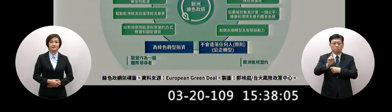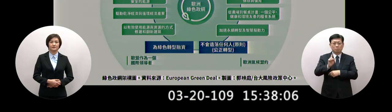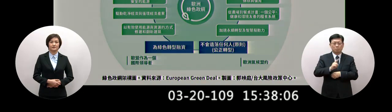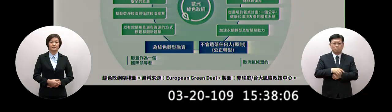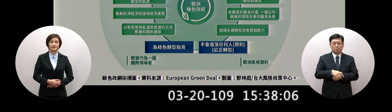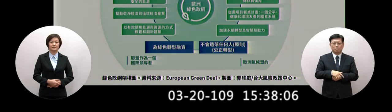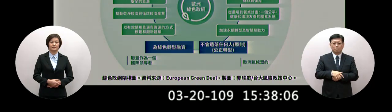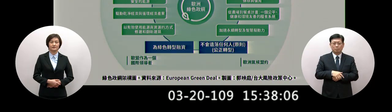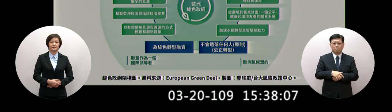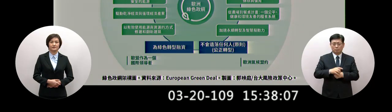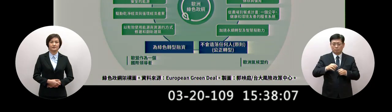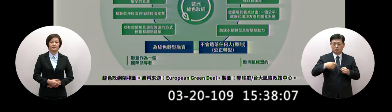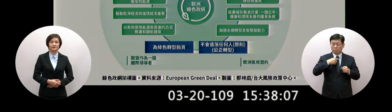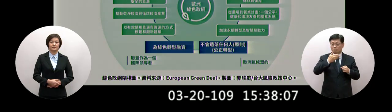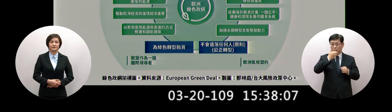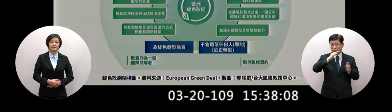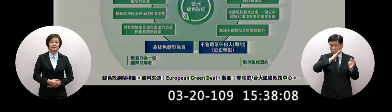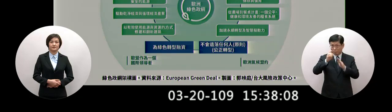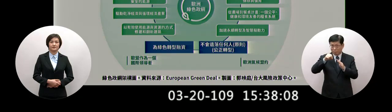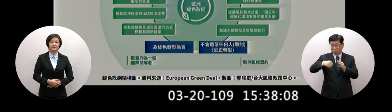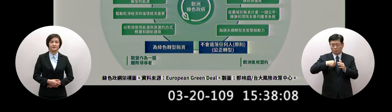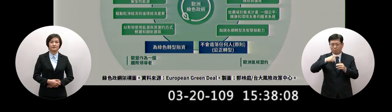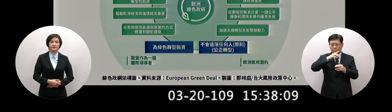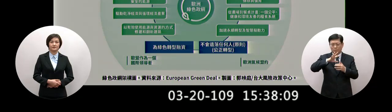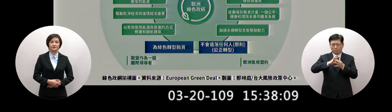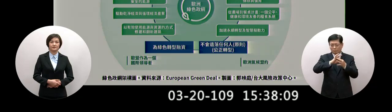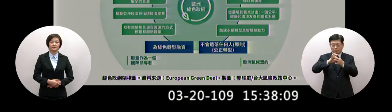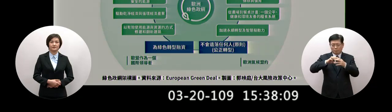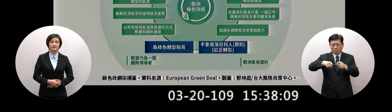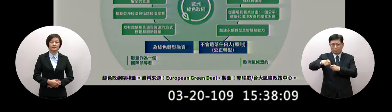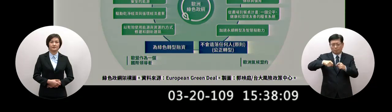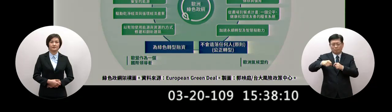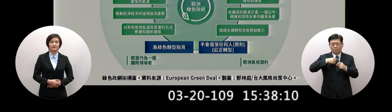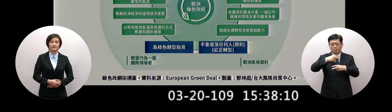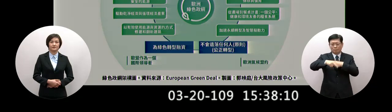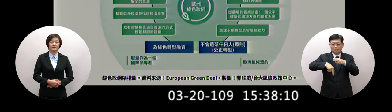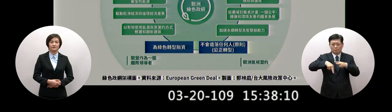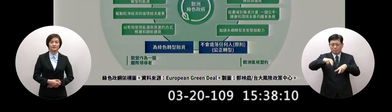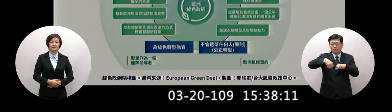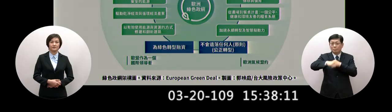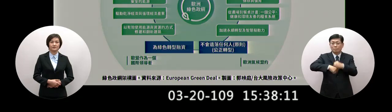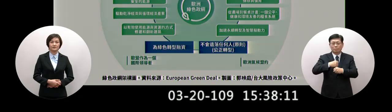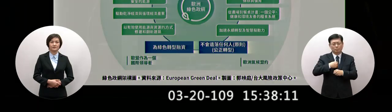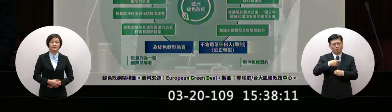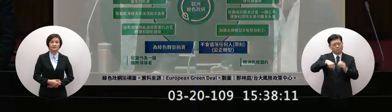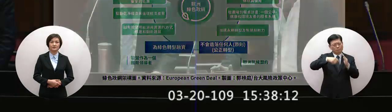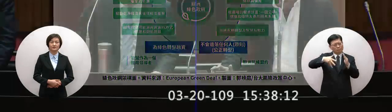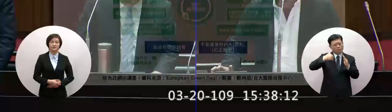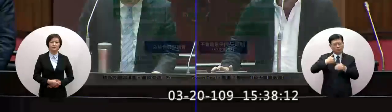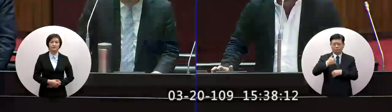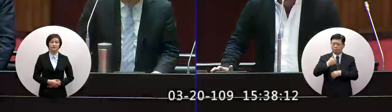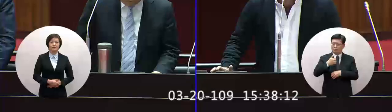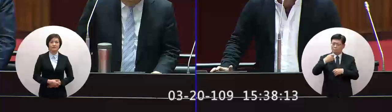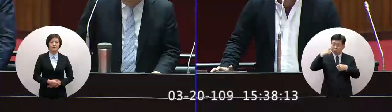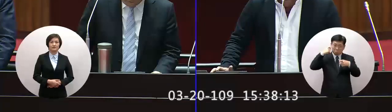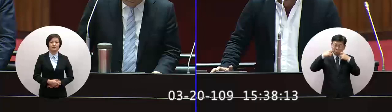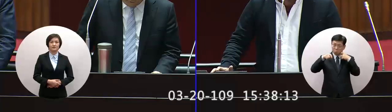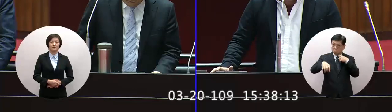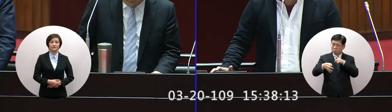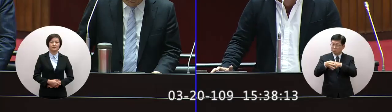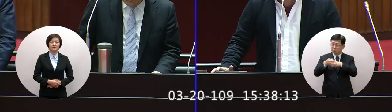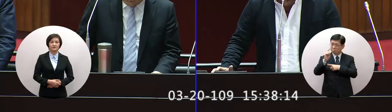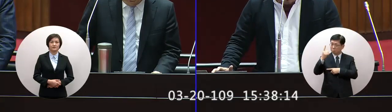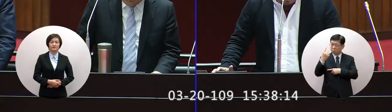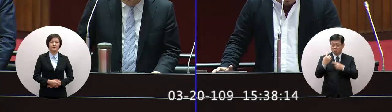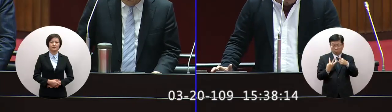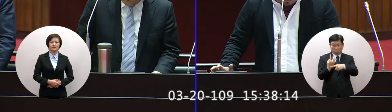要拿来支持这个气候行动相关的政策。所以院长可能会好奇说，这些预算都从什么地方